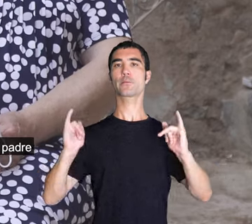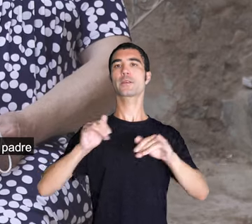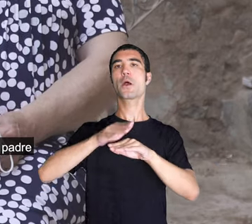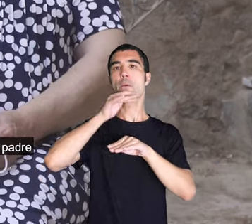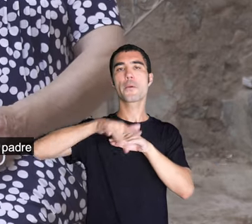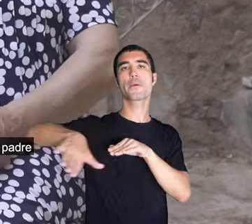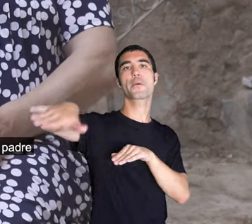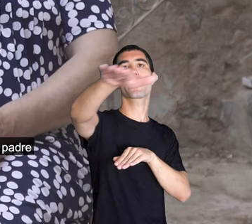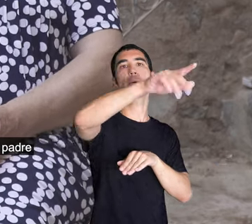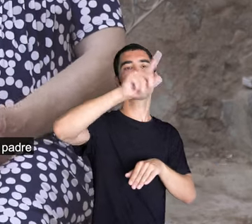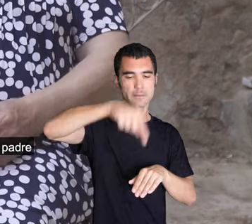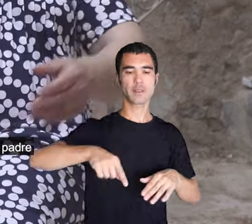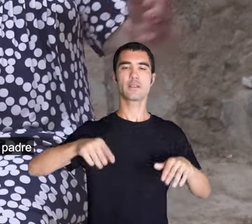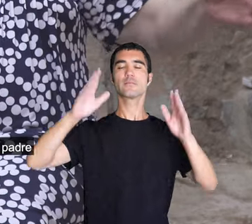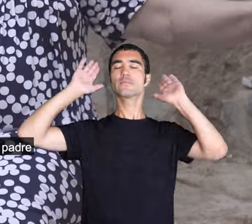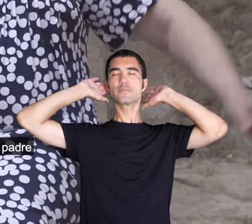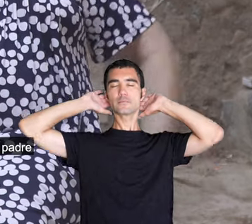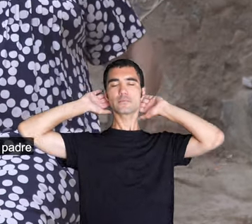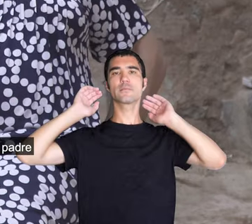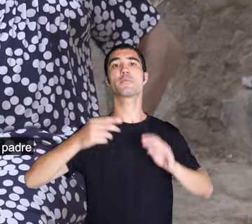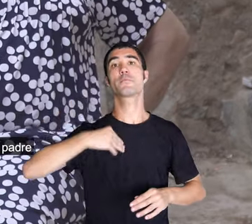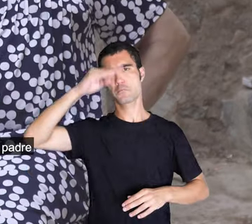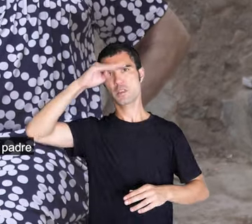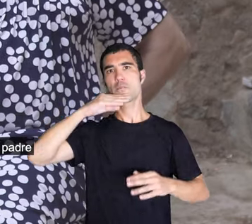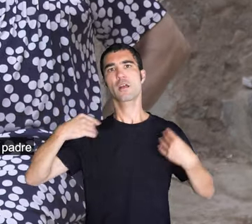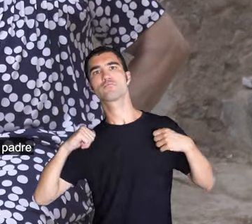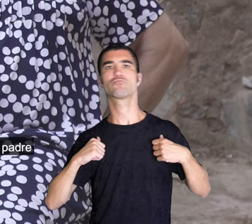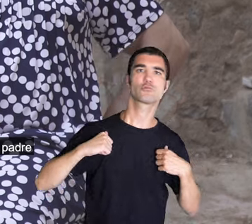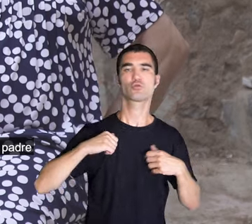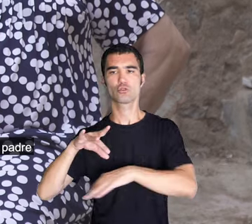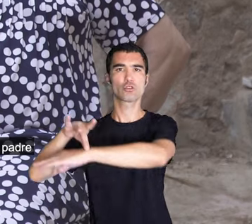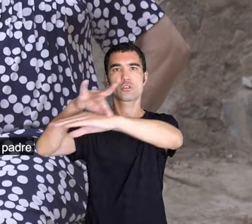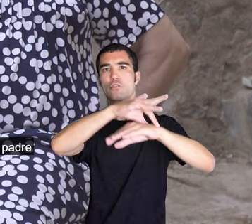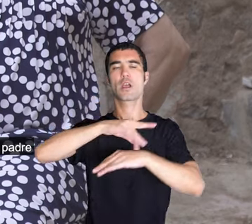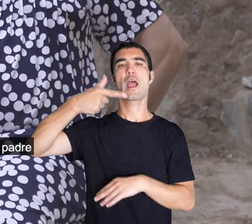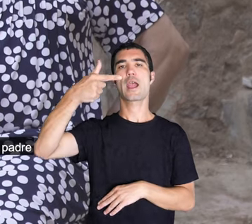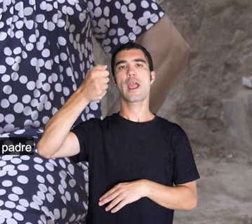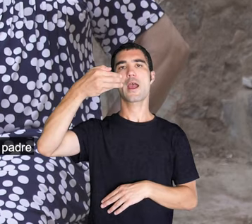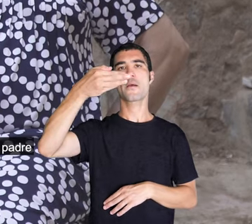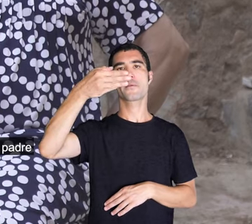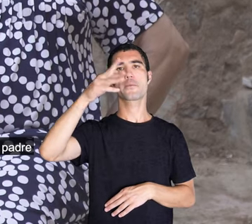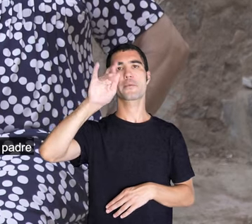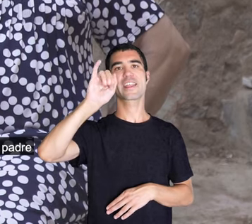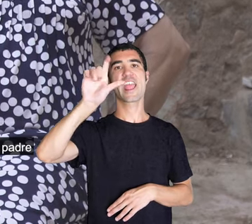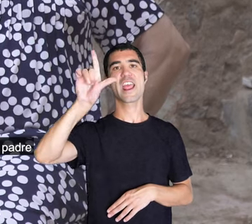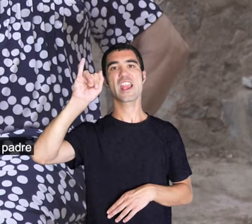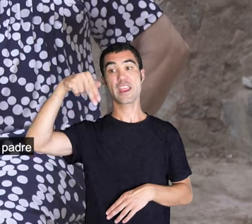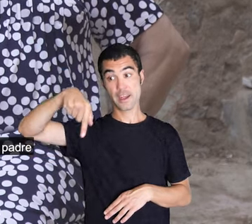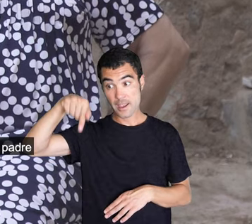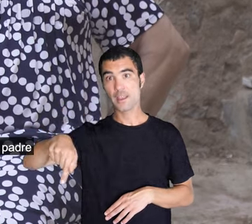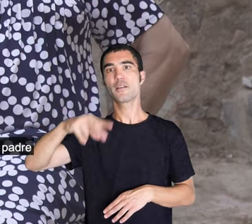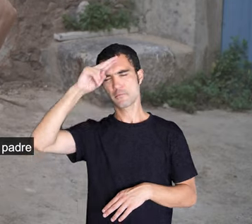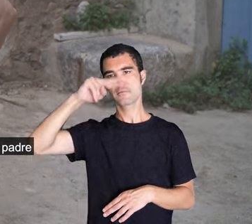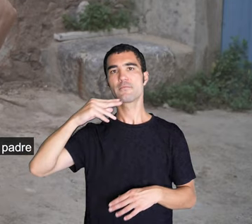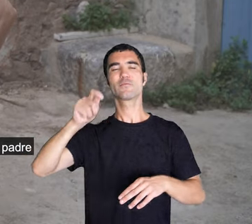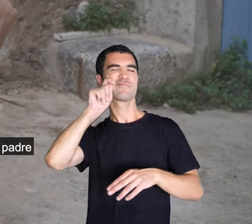'aquestes, i mon pare feia excursions. Teníem el Gabrielín, també, una altra barca que se deia Gabrielín, i amb aquesta barca, mon pare podia fer